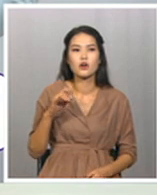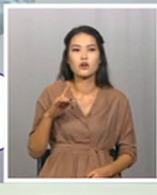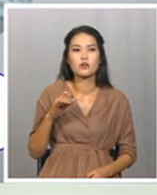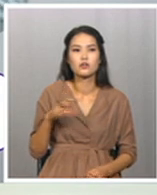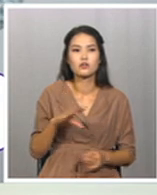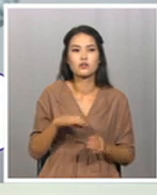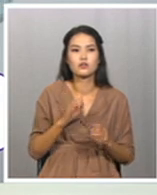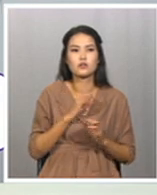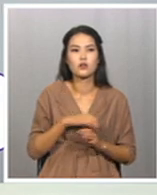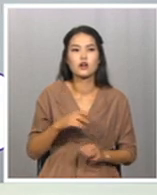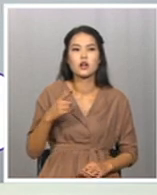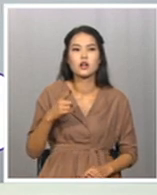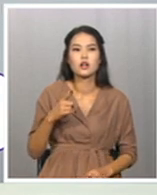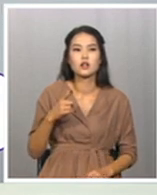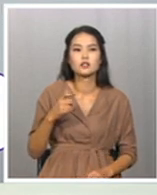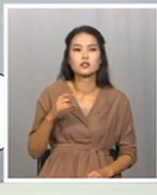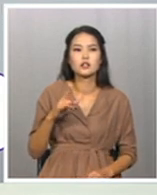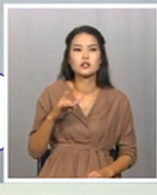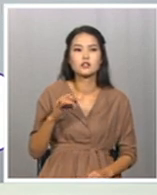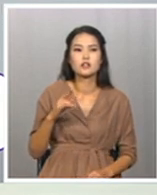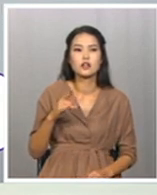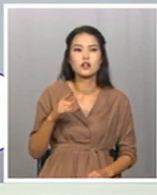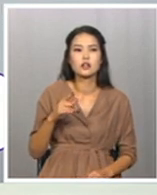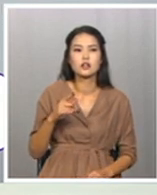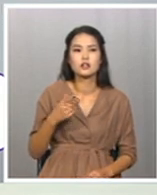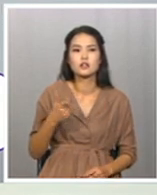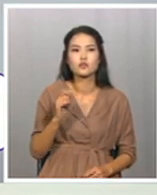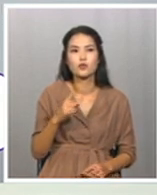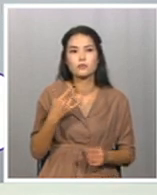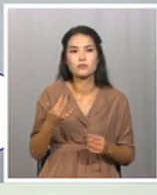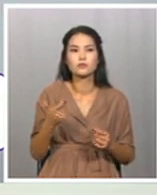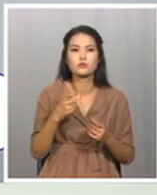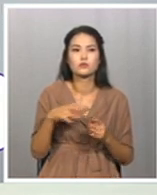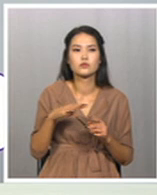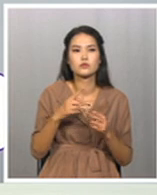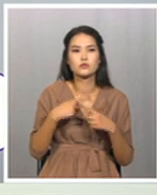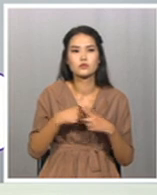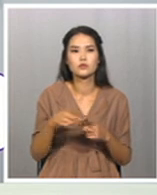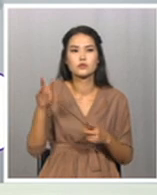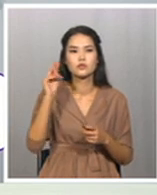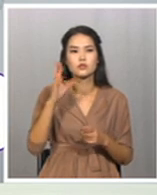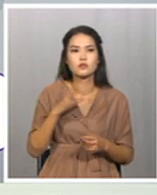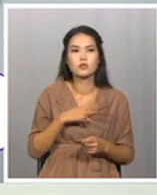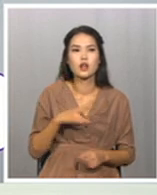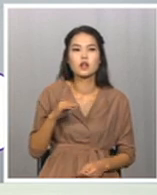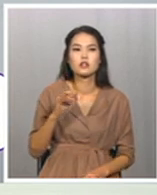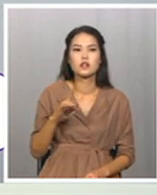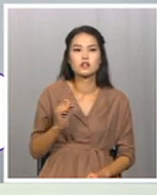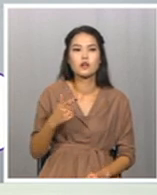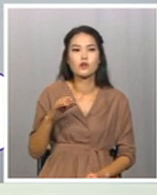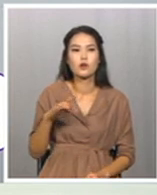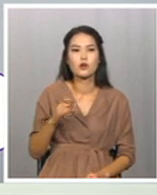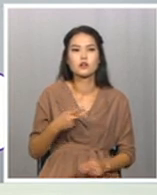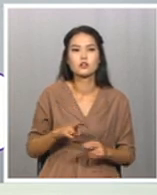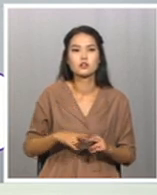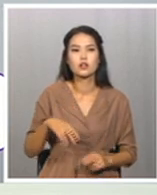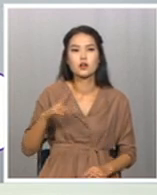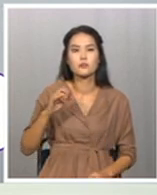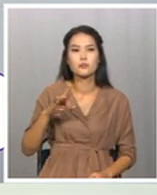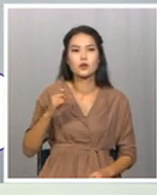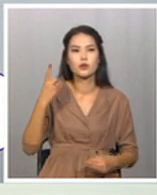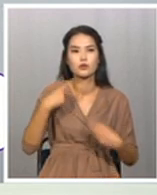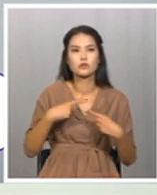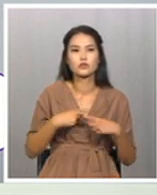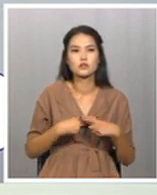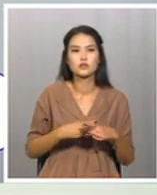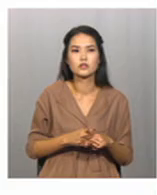қатар гальванотехникада да кеңінен қолданыс тапқан. Ал натрий хлораты пиротехникада қағаз